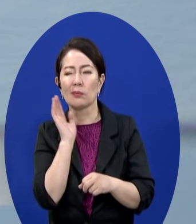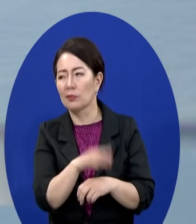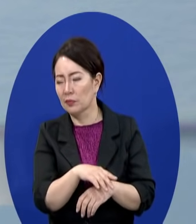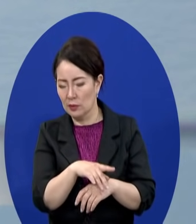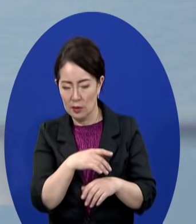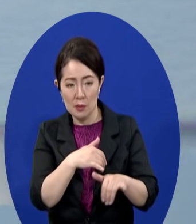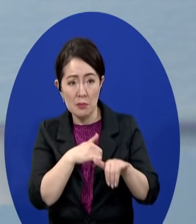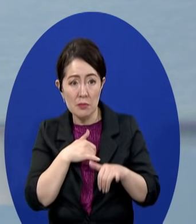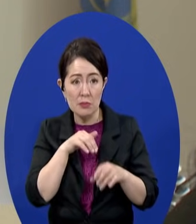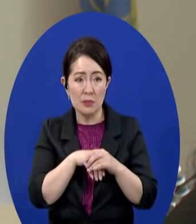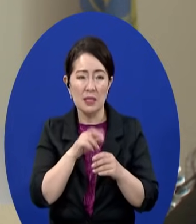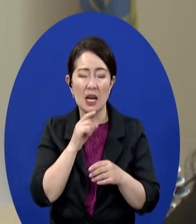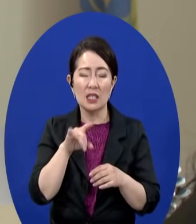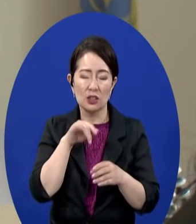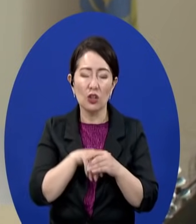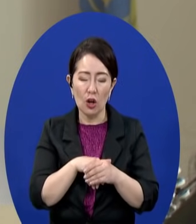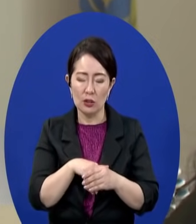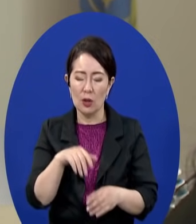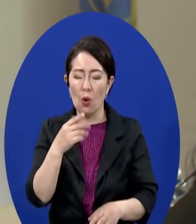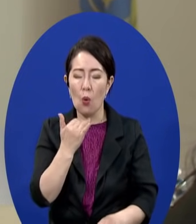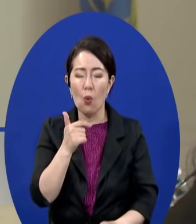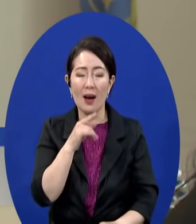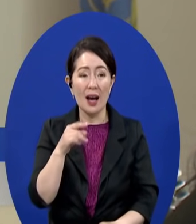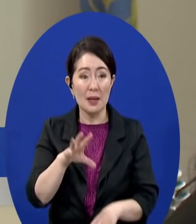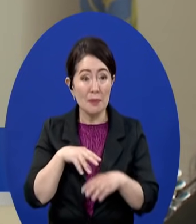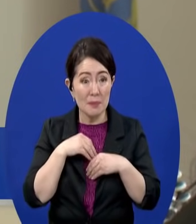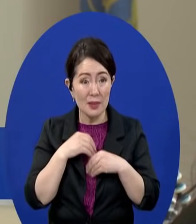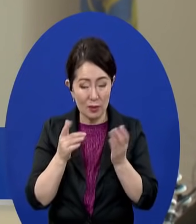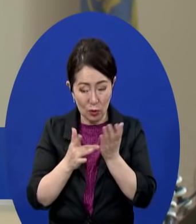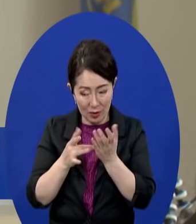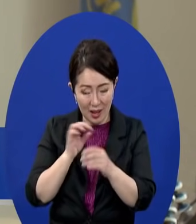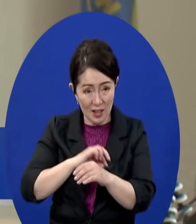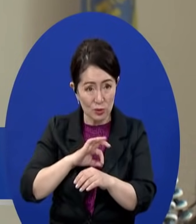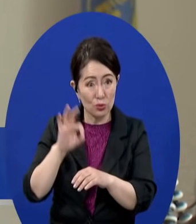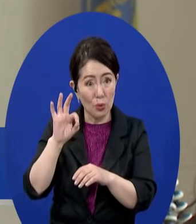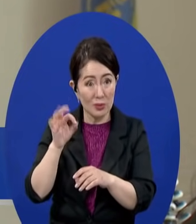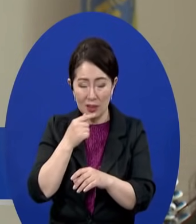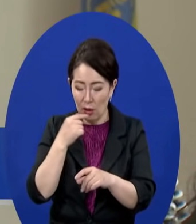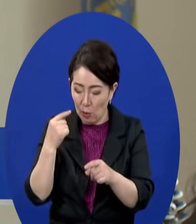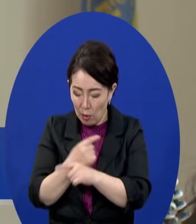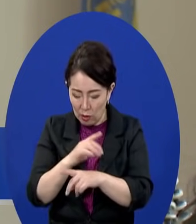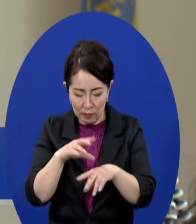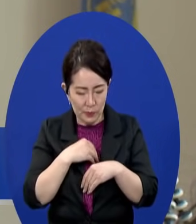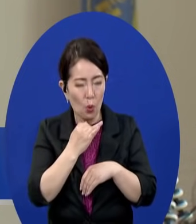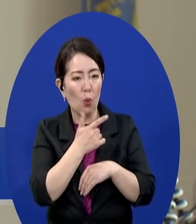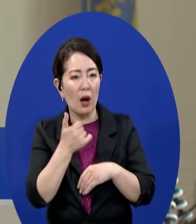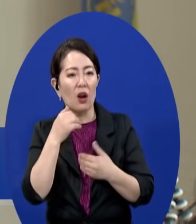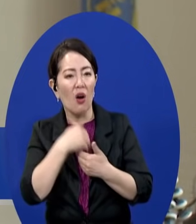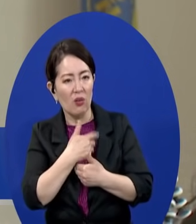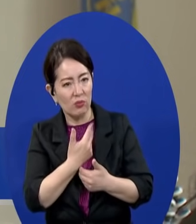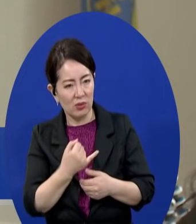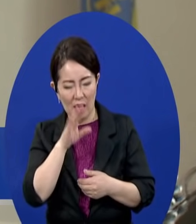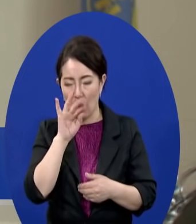эрсдлийг дагуулдаг байна. Бас угаар мэдрэгч тоног төхөөрөмж ашиглалтын буруугаас шалтгаалаад одоо угаартах эрсдэл бол бас учрах